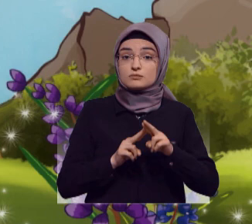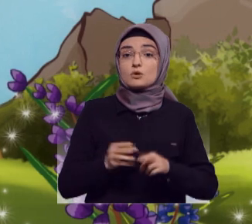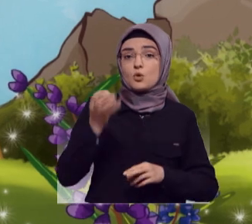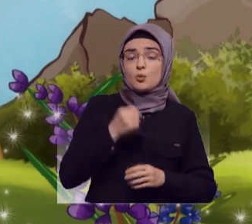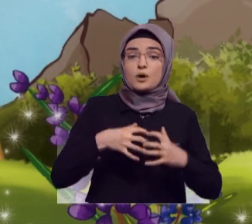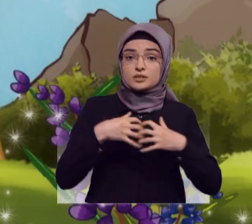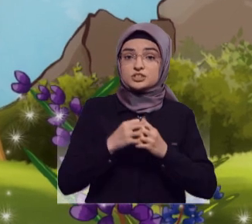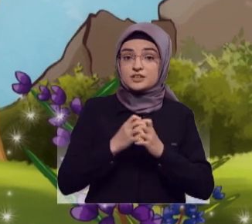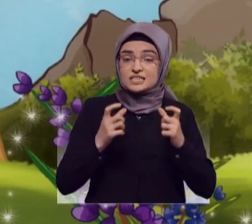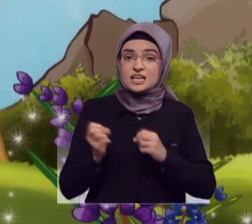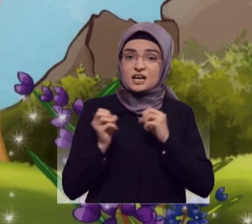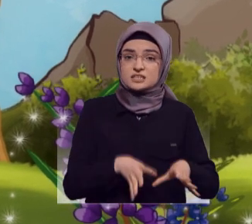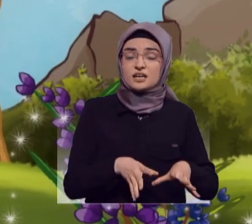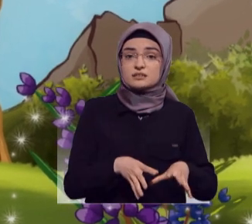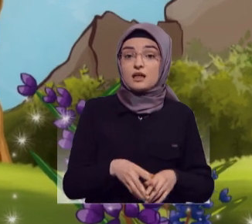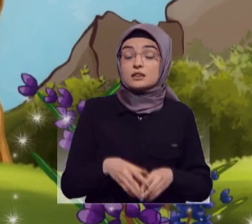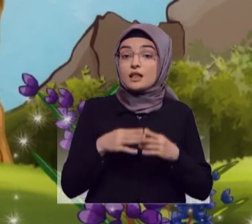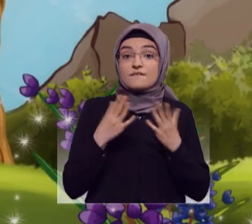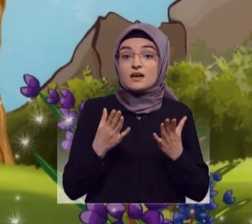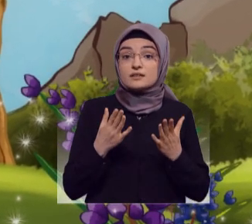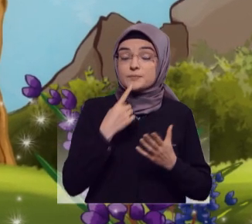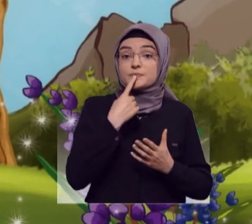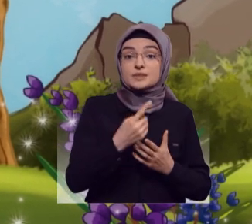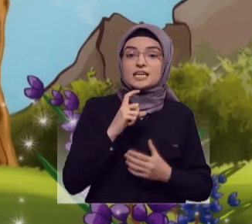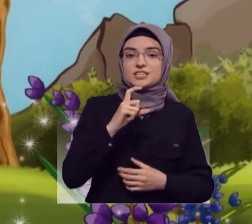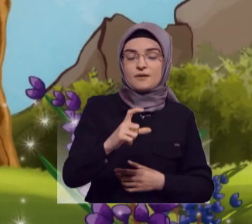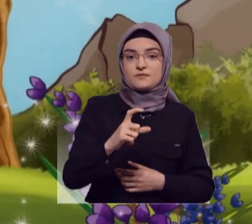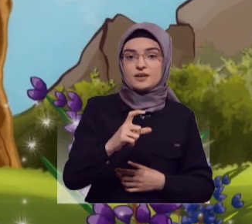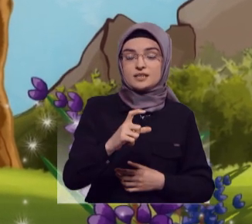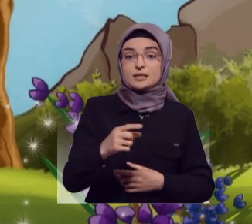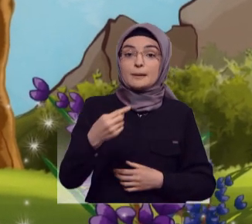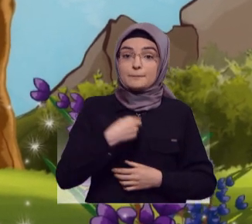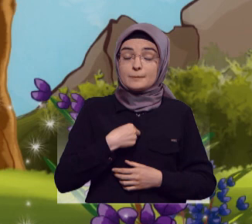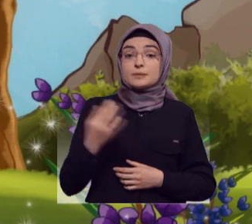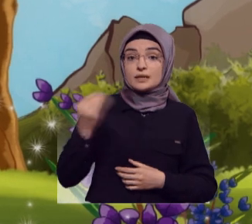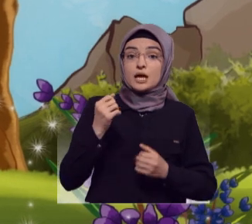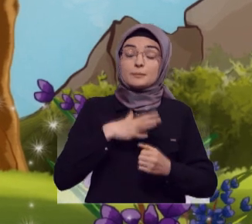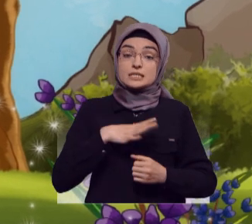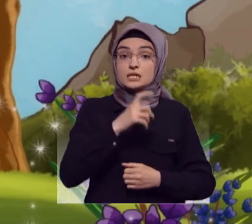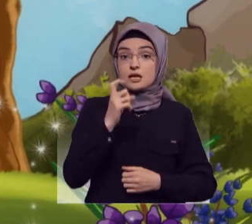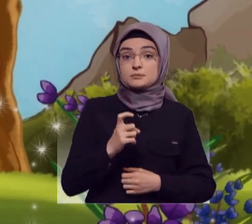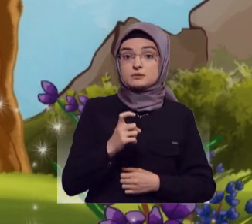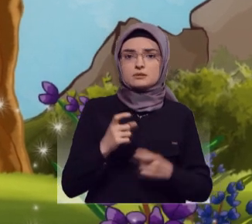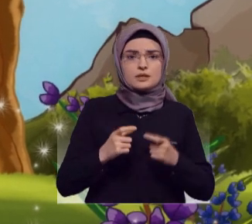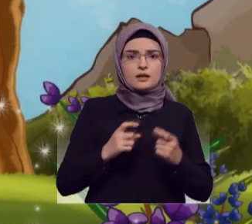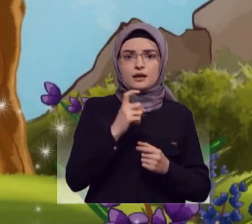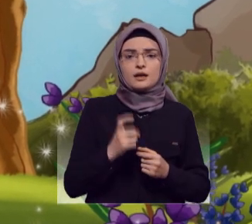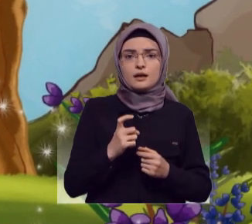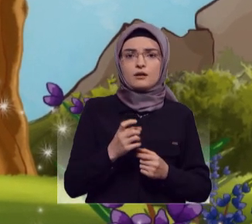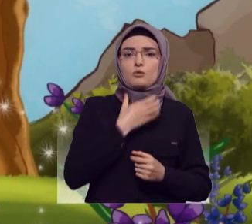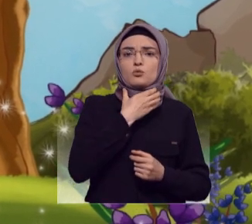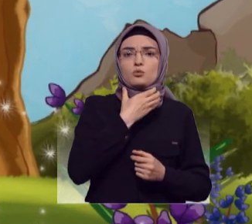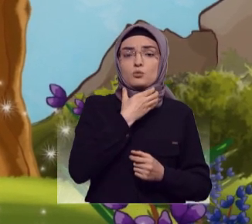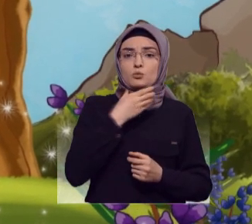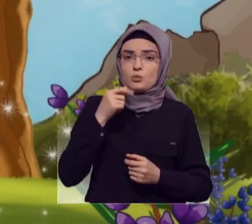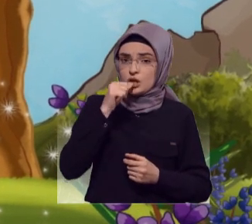kopardığı cevizleri yere atarken "Efendim?" diye cevap verdi. "Benimle gelmek ister misin?" "Nereye?"